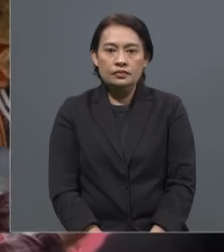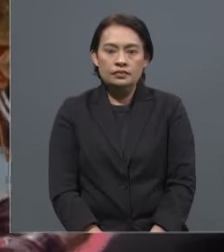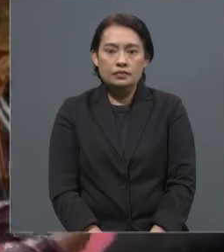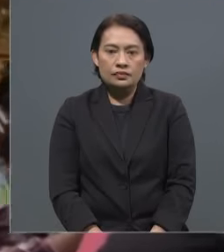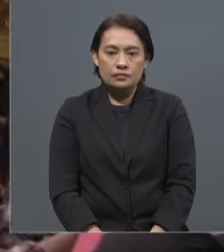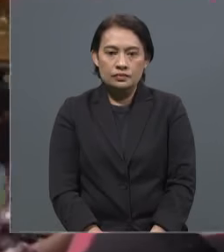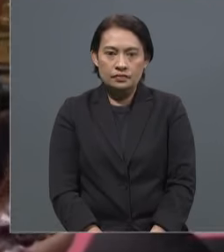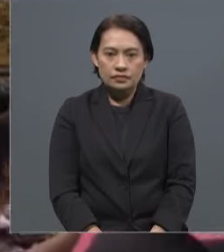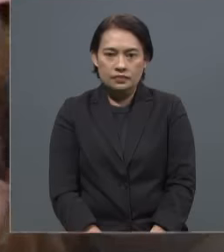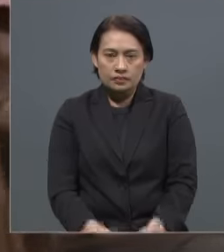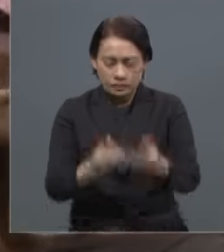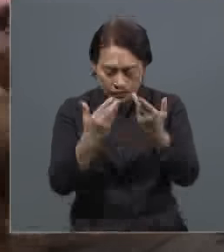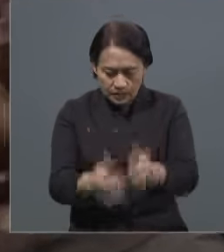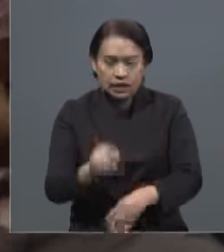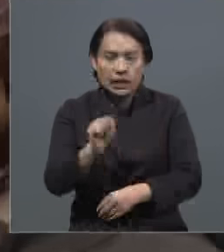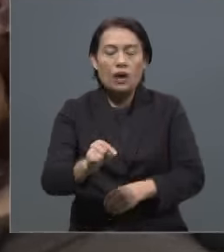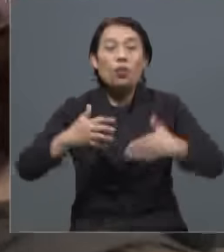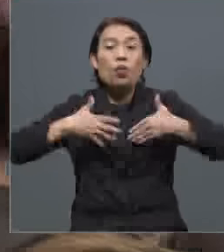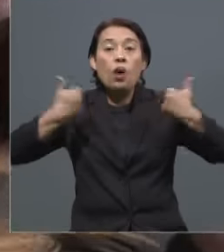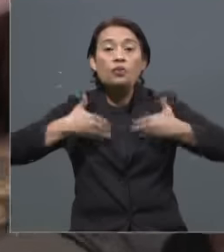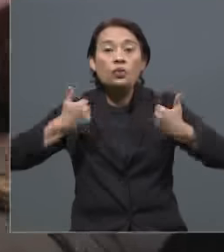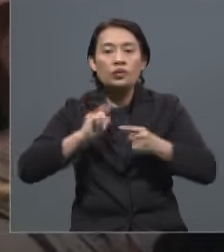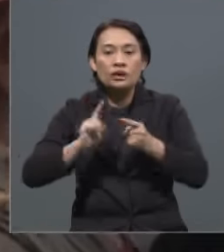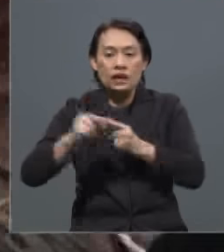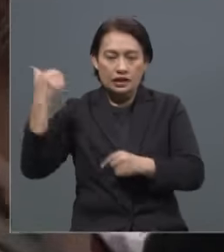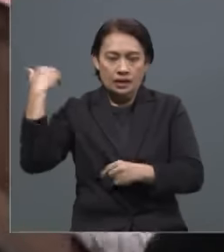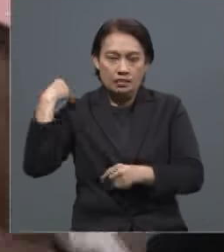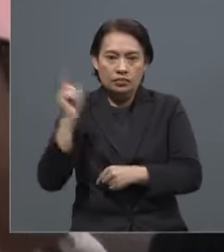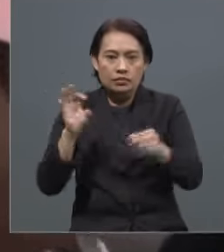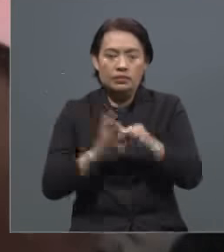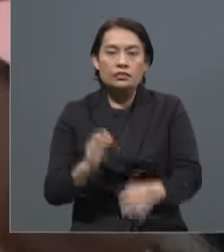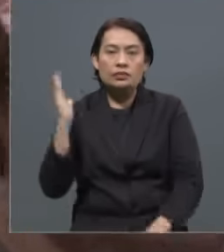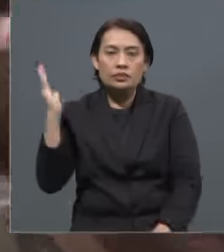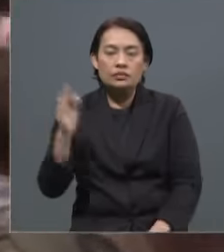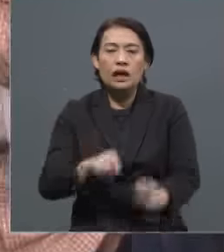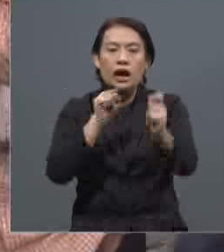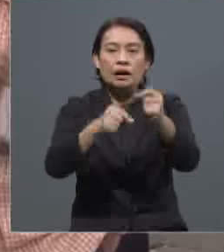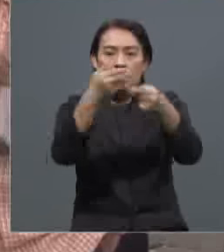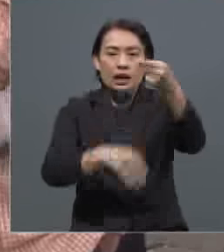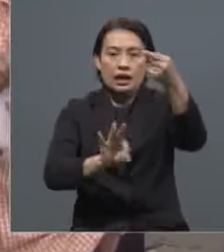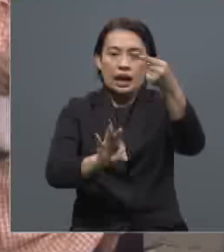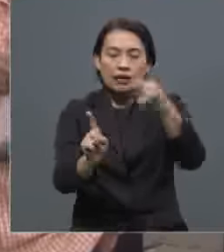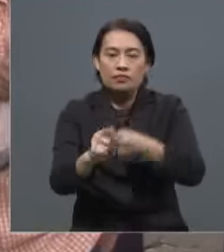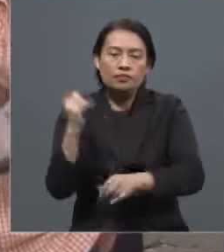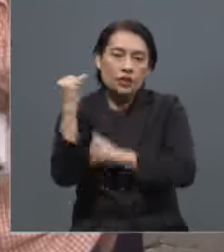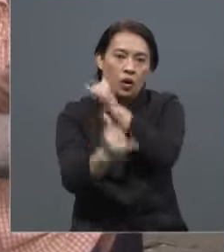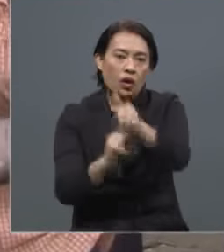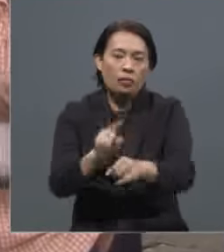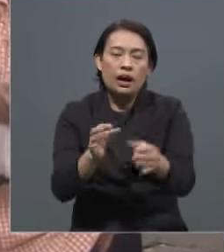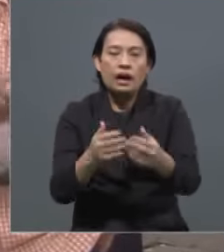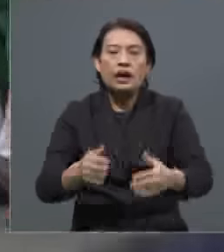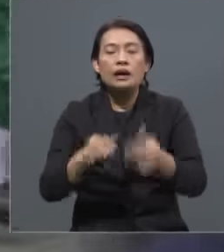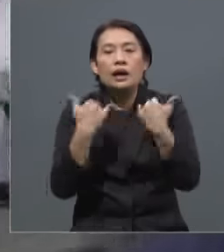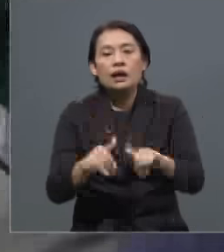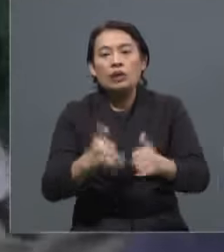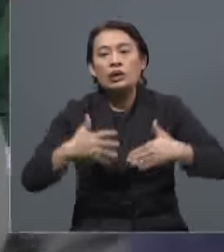จากนั้นบรรยากาศความม่วนสุดขีดก็เริ่มขึ้นครับขบวนบั้งไฟของแต่ละคุ้ม9อำเภอก็ออกมาฟ้อนออกมารำกันอย่างคึกคักนักดน